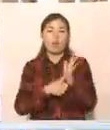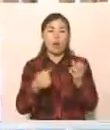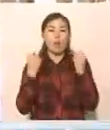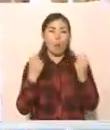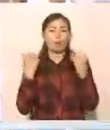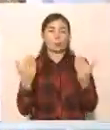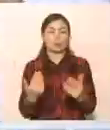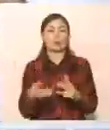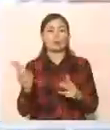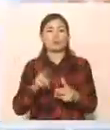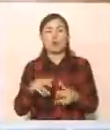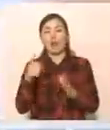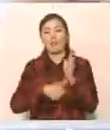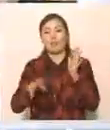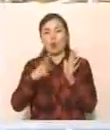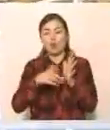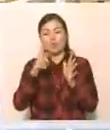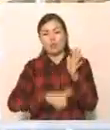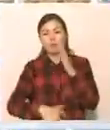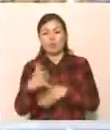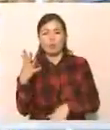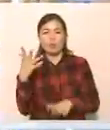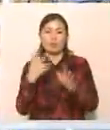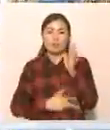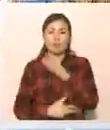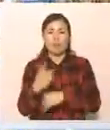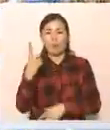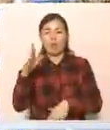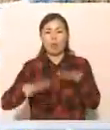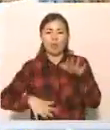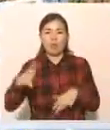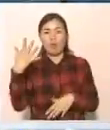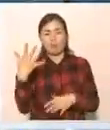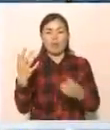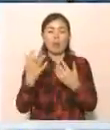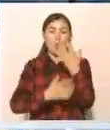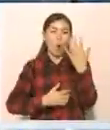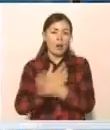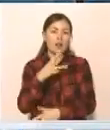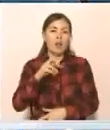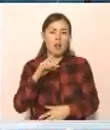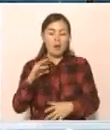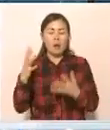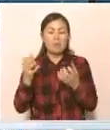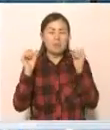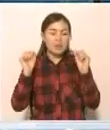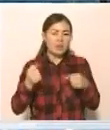боксшы. Сонымен қатар 69, 75 және 81 келі салмақтағы 5 боксшы лицензия ала алады.